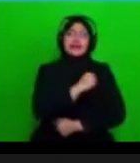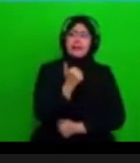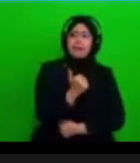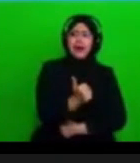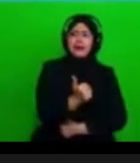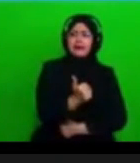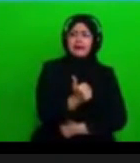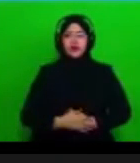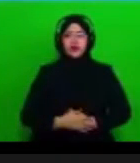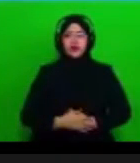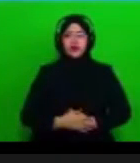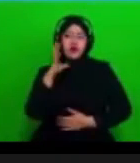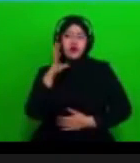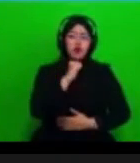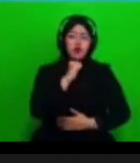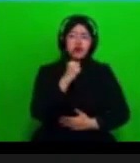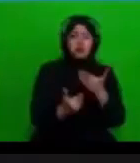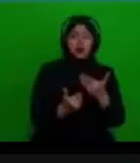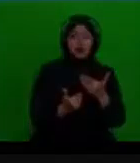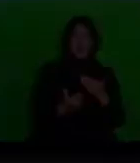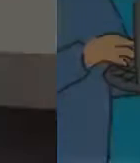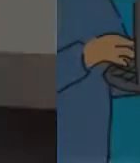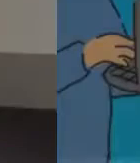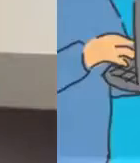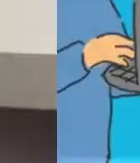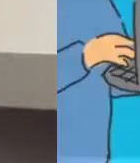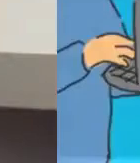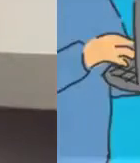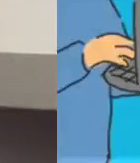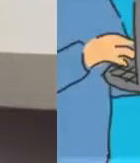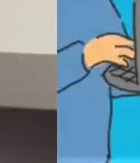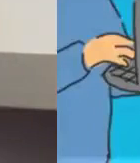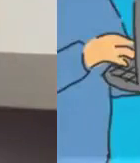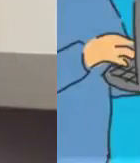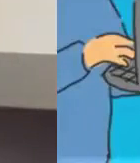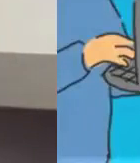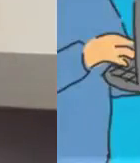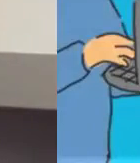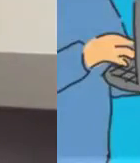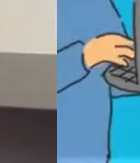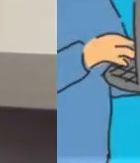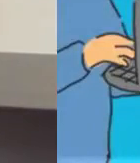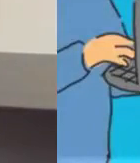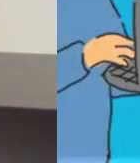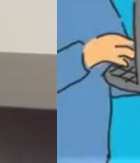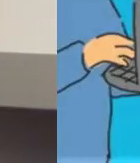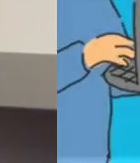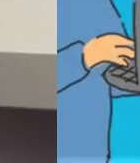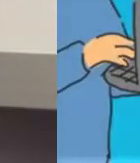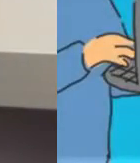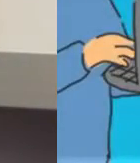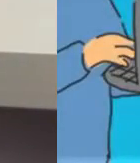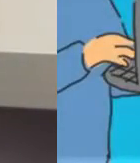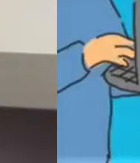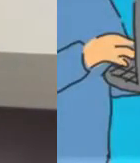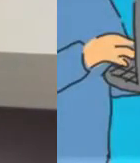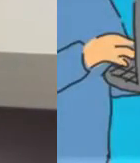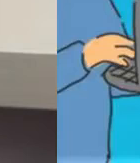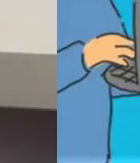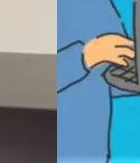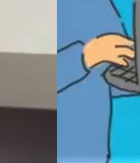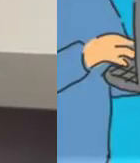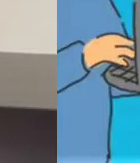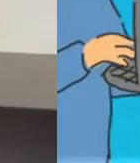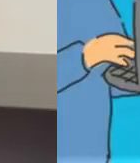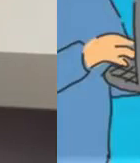aja. Jangan kita berfokus pada proses dokumentasi, administrasi. Kemudian yang ketiga,